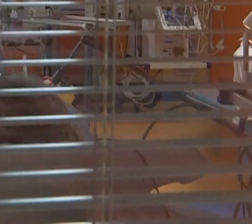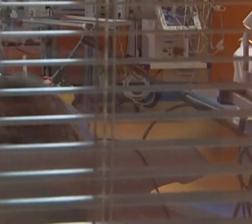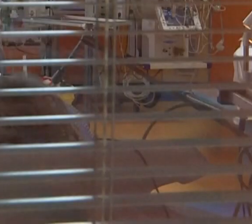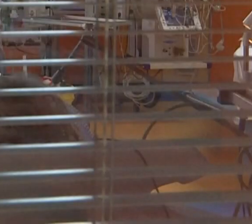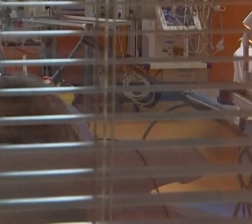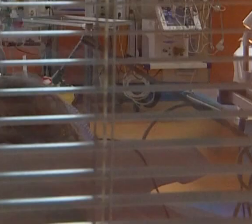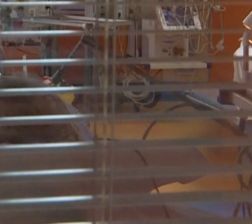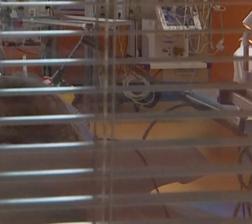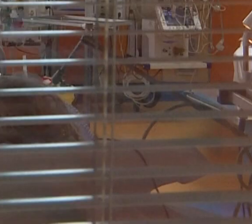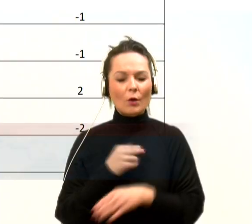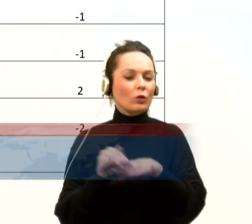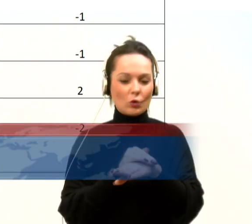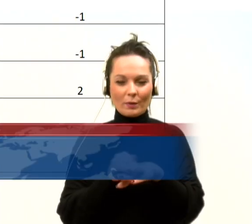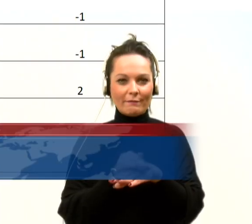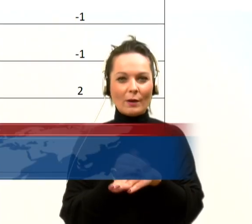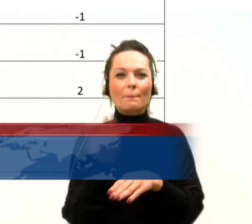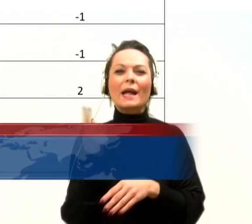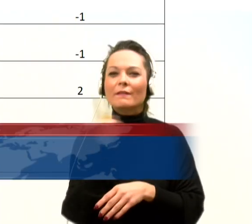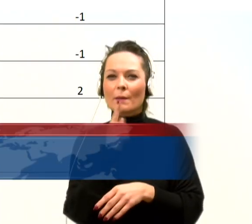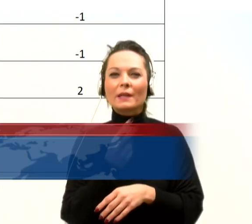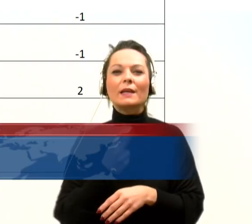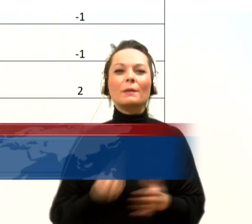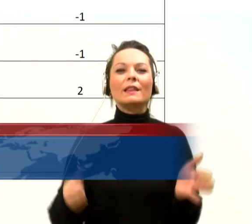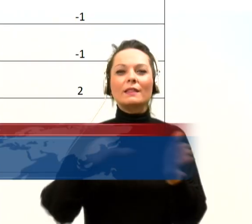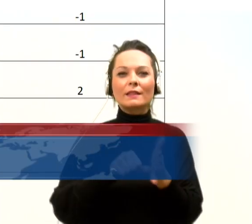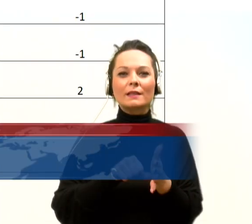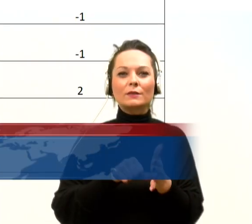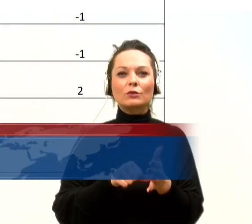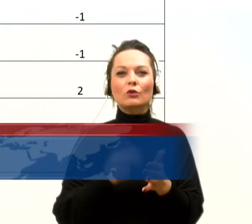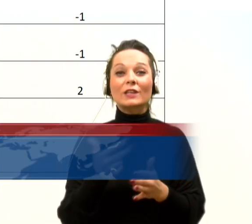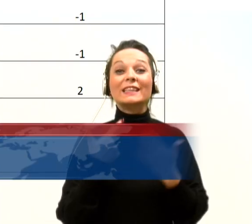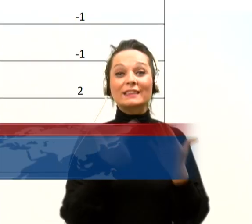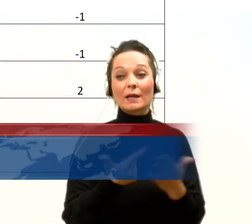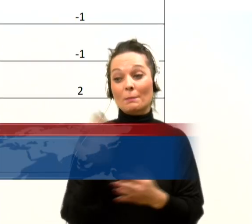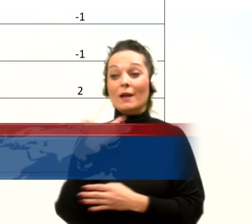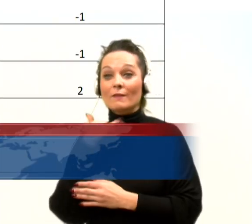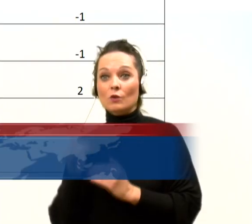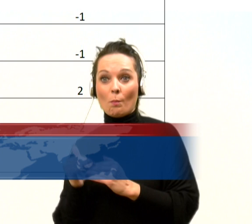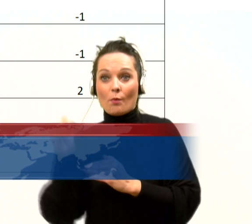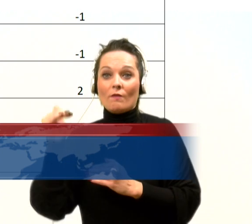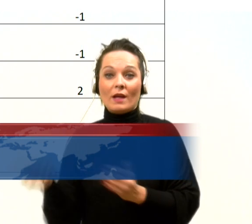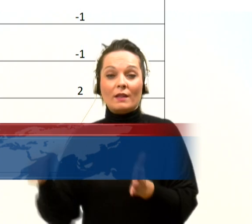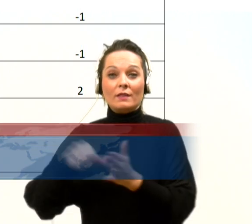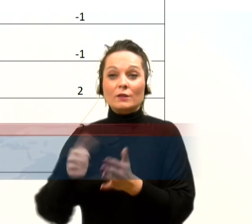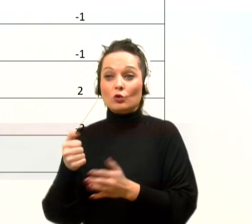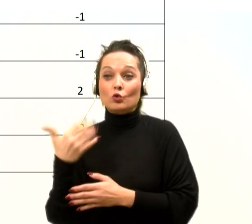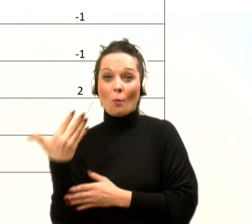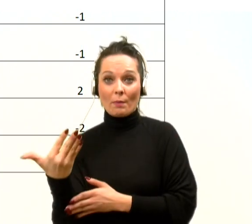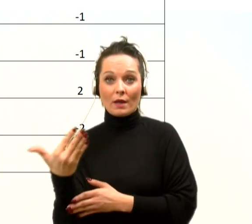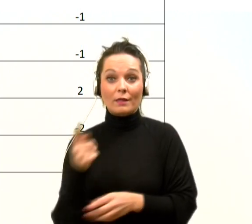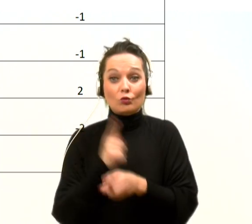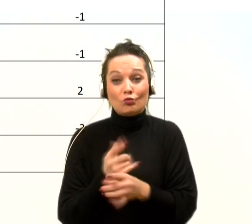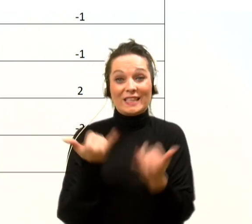bolnikov s COVID-om je zasedenih. V petek smo imeli 1073, v soboto se je povečalo na 1105 in